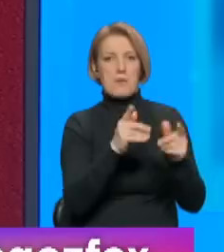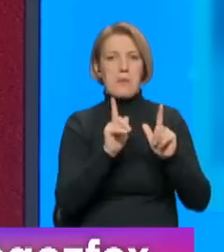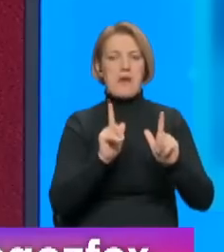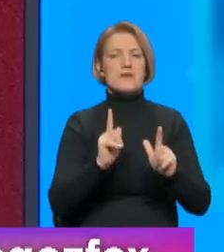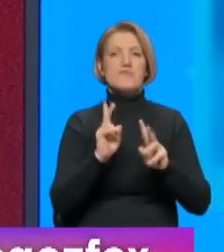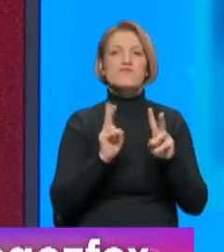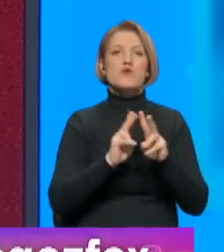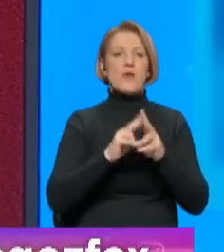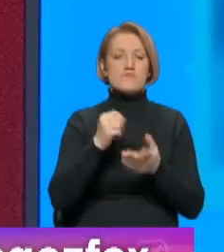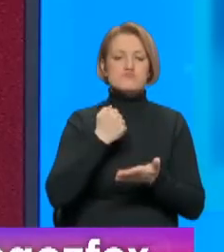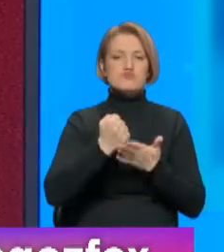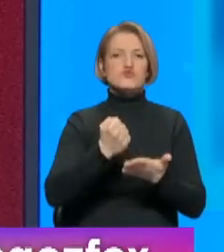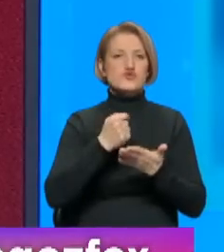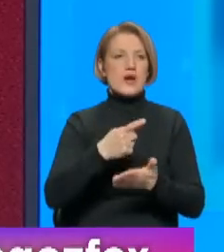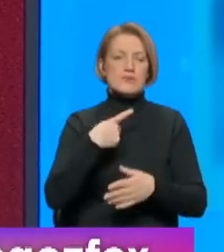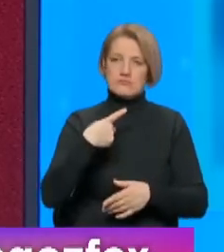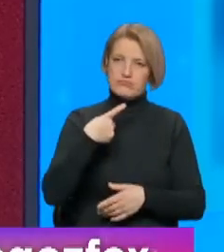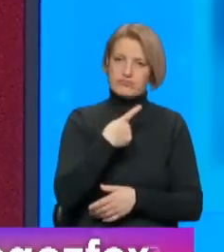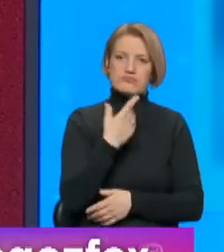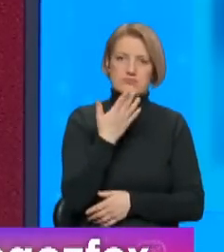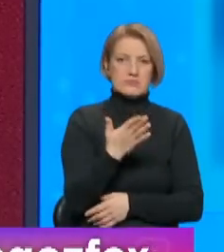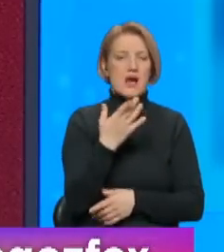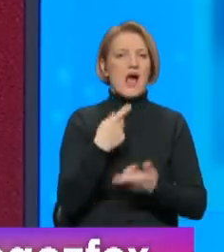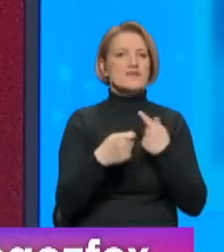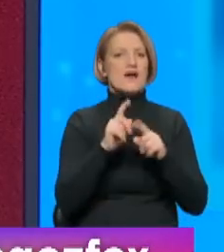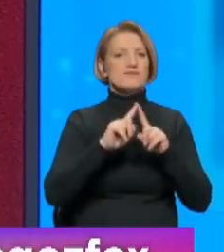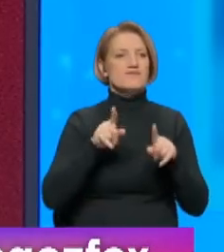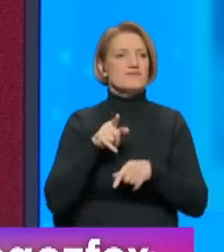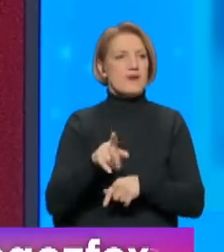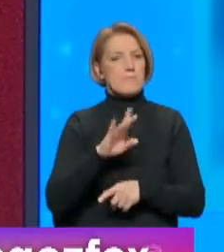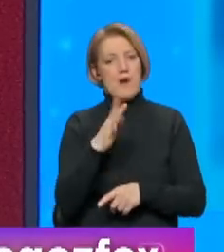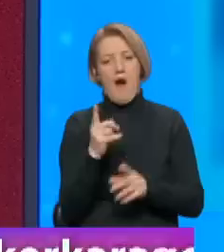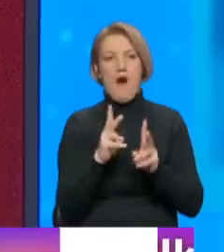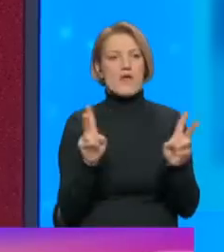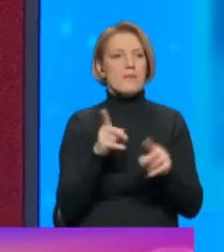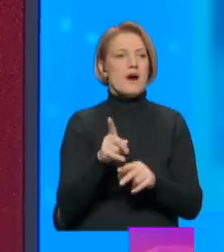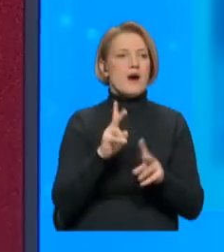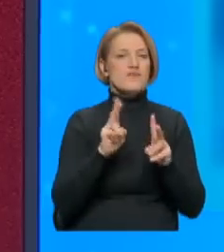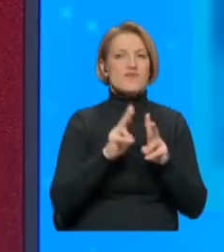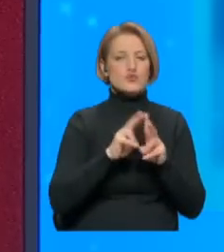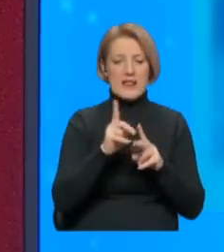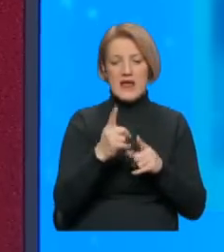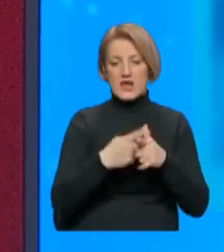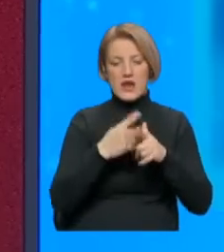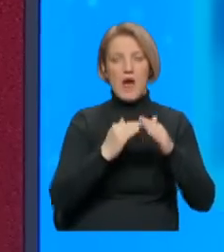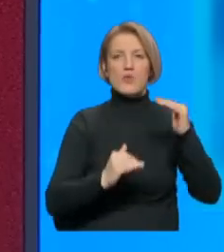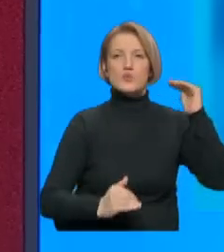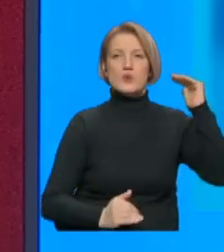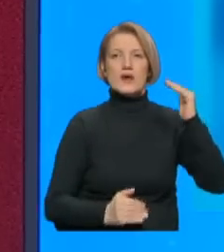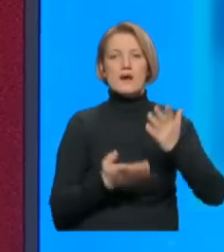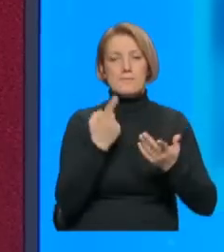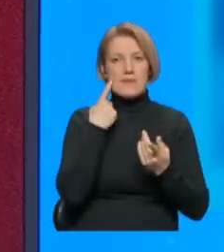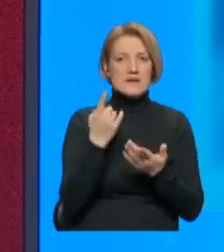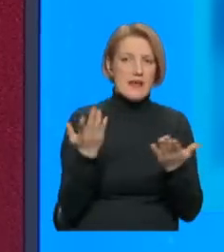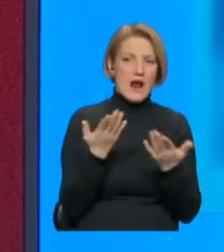faturalar bütçemizi sarsıyor zorlanıyoruz ve esnaftan bir başka açıklama faturalar kirayı geçiyor bakın neler